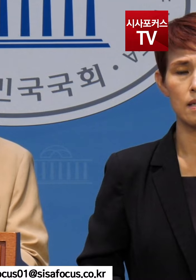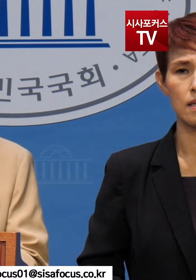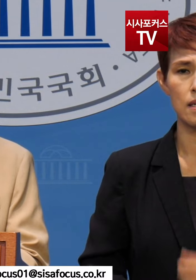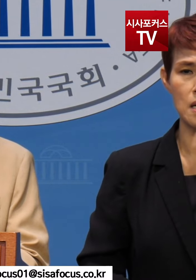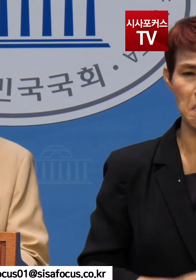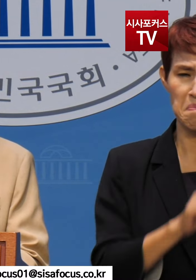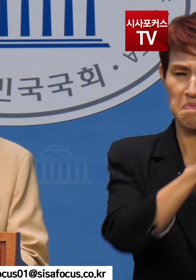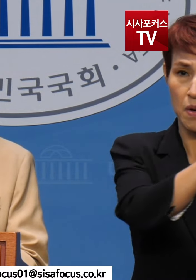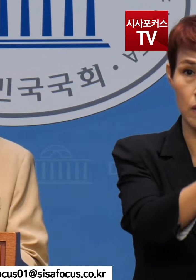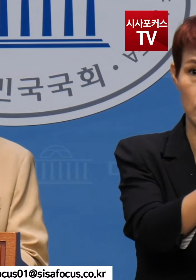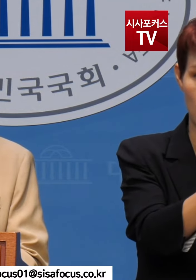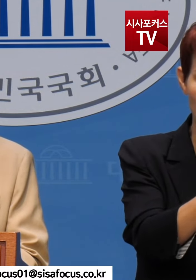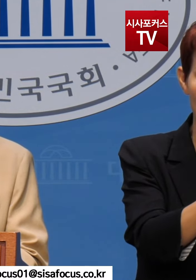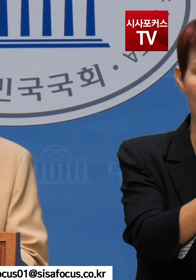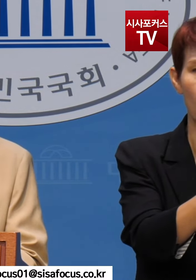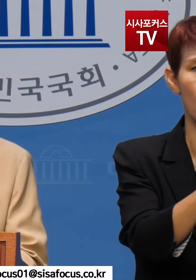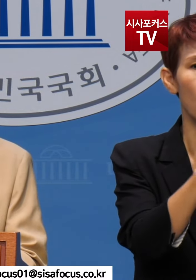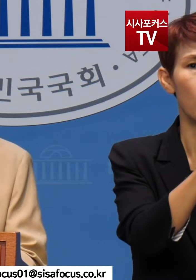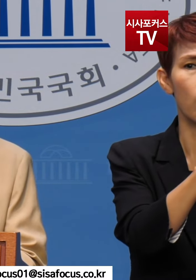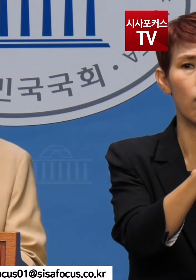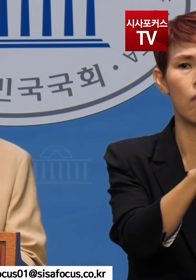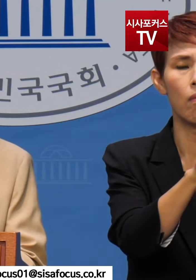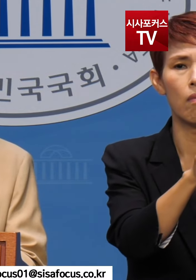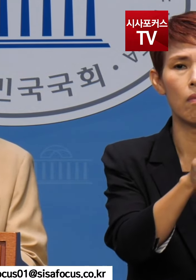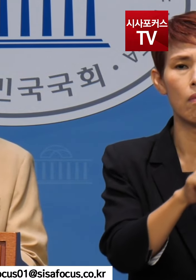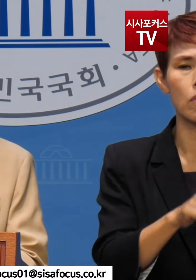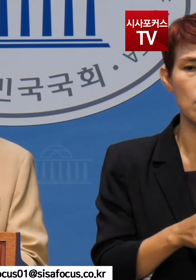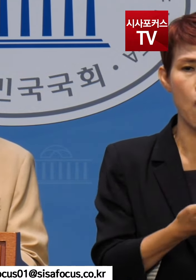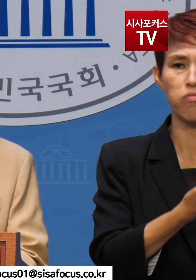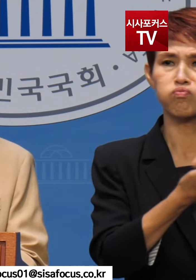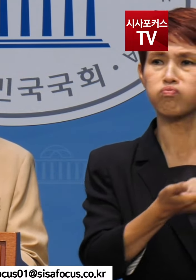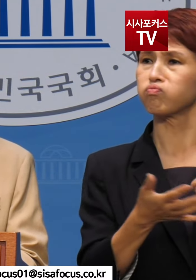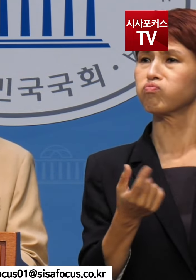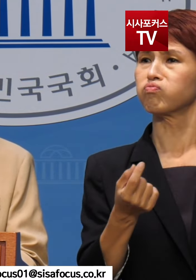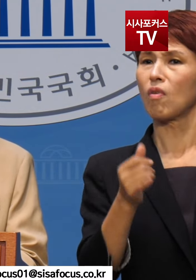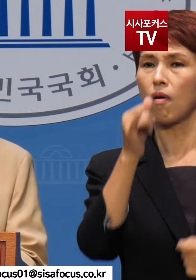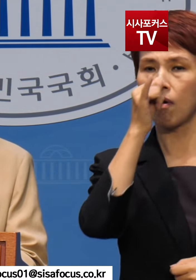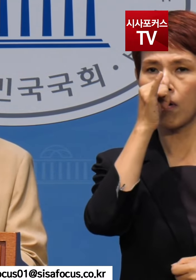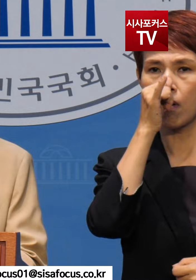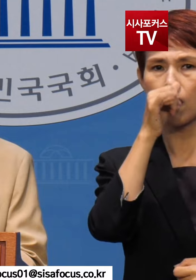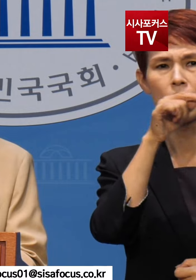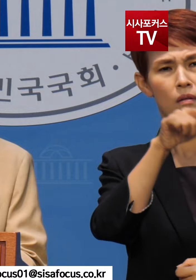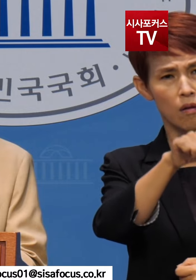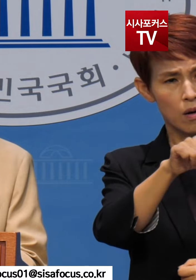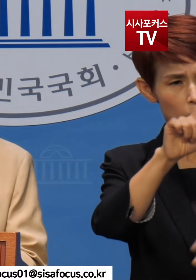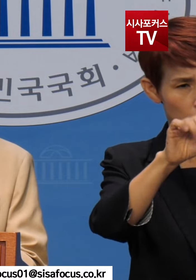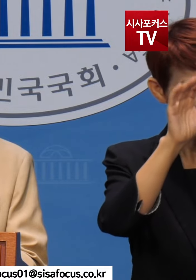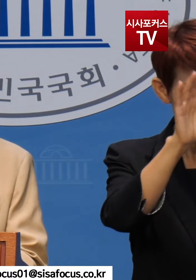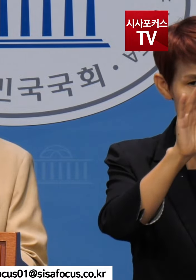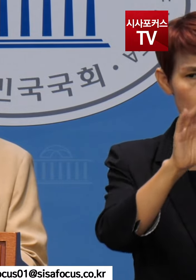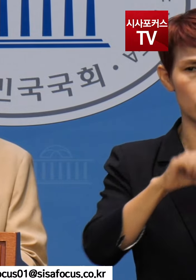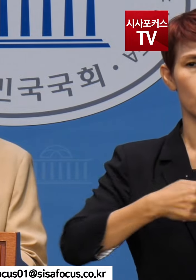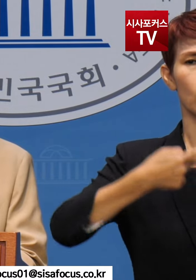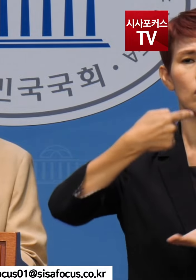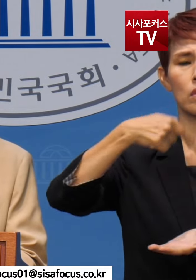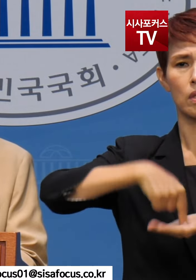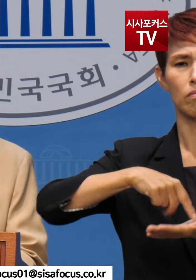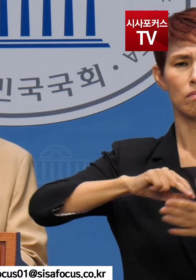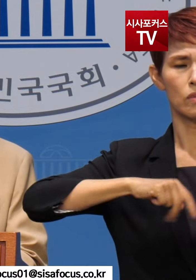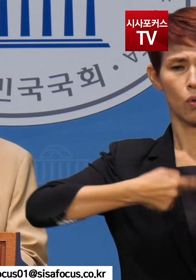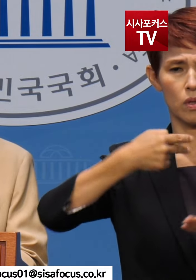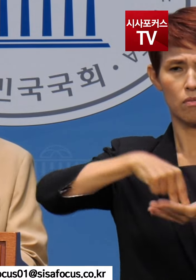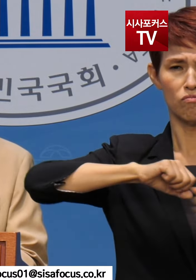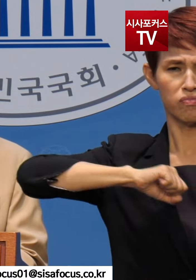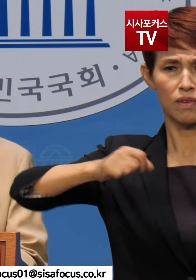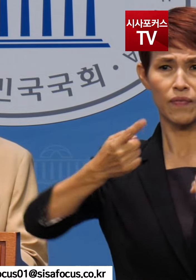신친일파의 망원과 왜곡된 식민 역사관은 일제 압제에 맞서 독립투쟁한 모든 선열들의 혼을 어지럽게